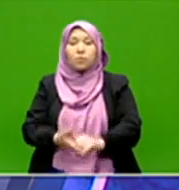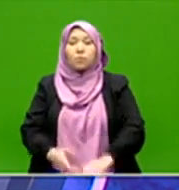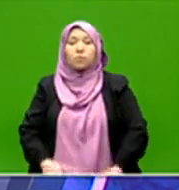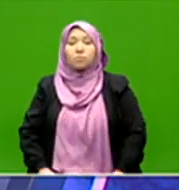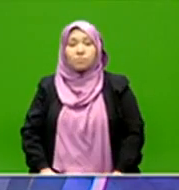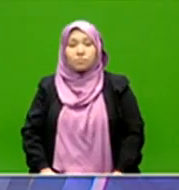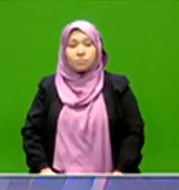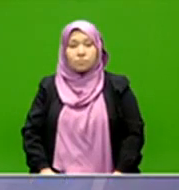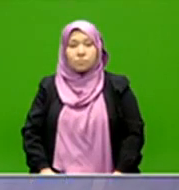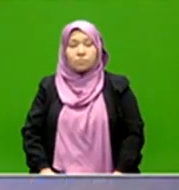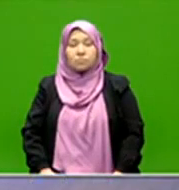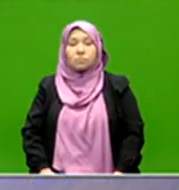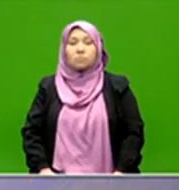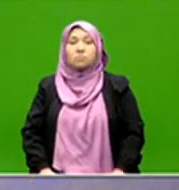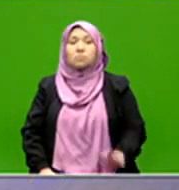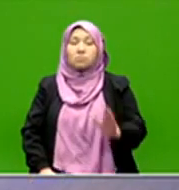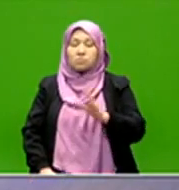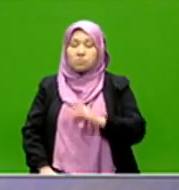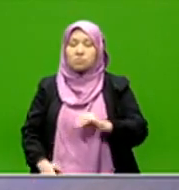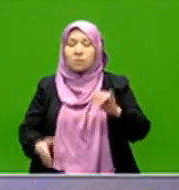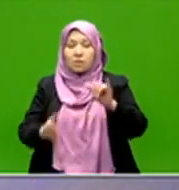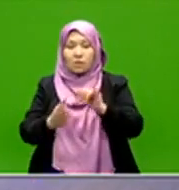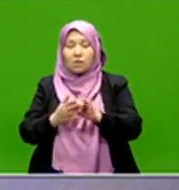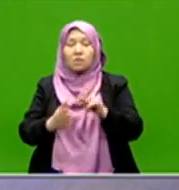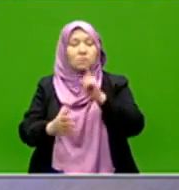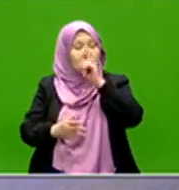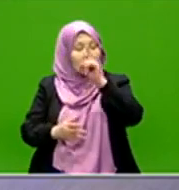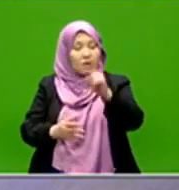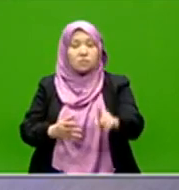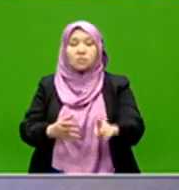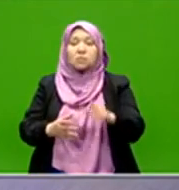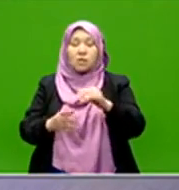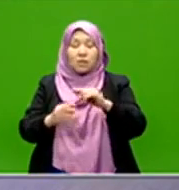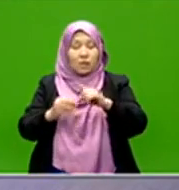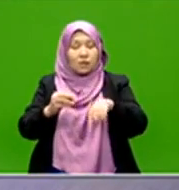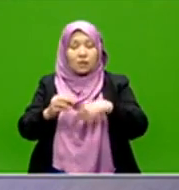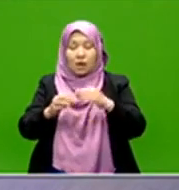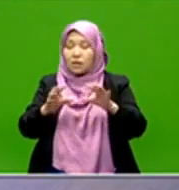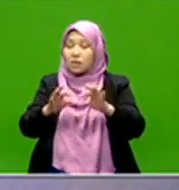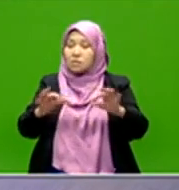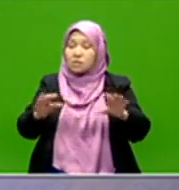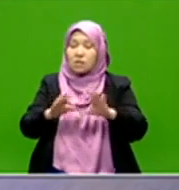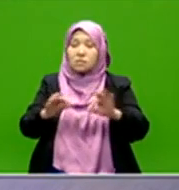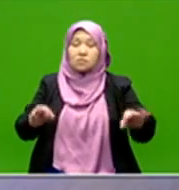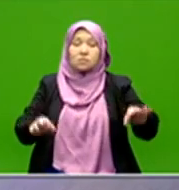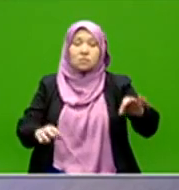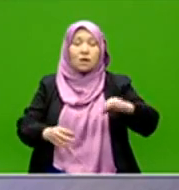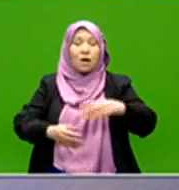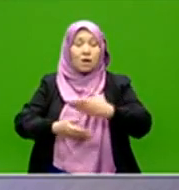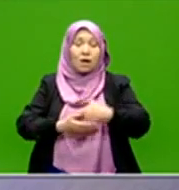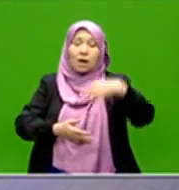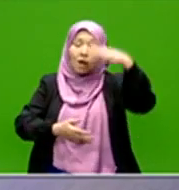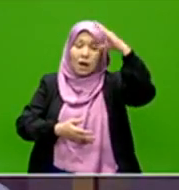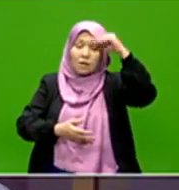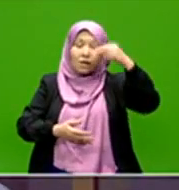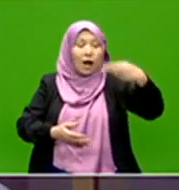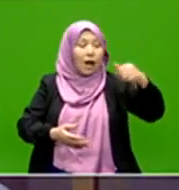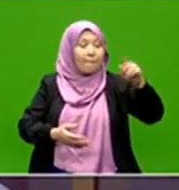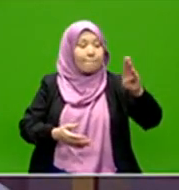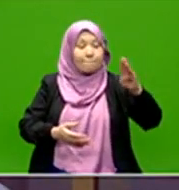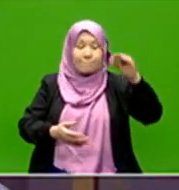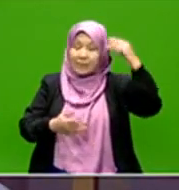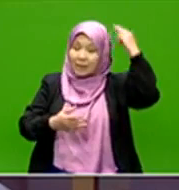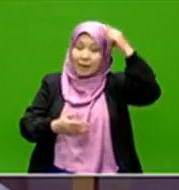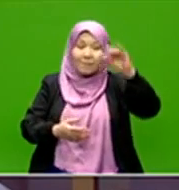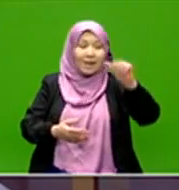العظيم. Dan ceritakanlah wahai Muhammad yang sebenarnya kepada mereka tentang kisah kedua-dua putera Adam, iaitu Habil dan Qabil. Ketika mereka